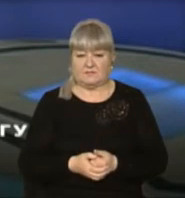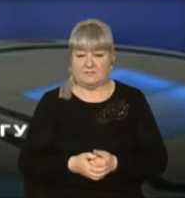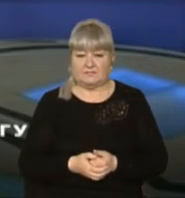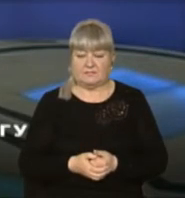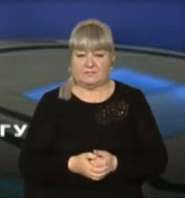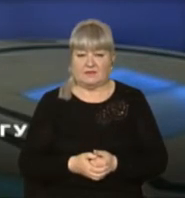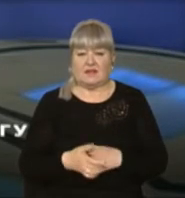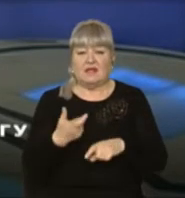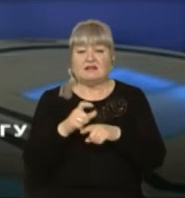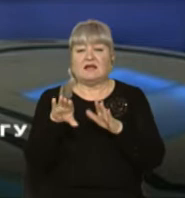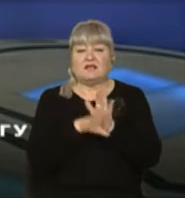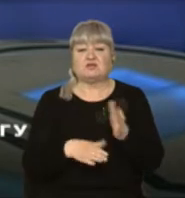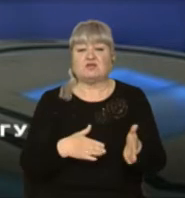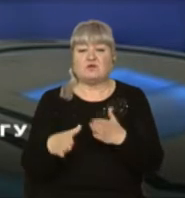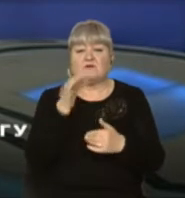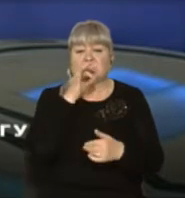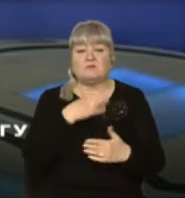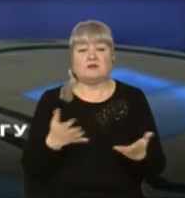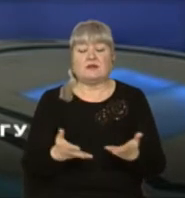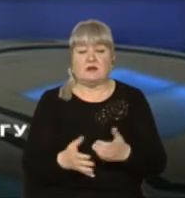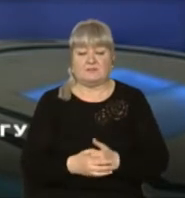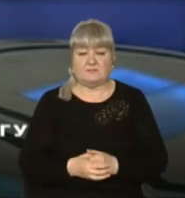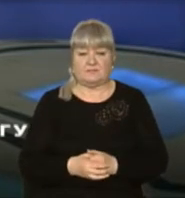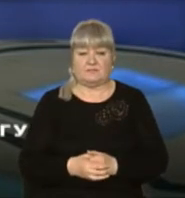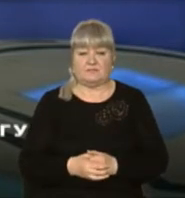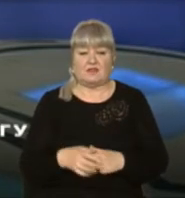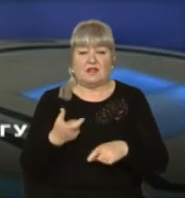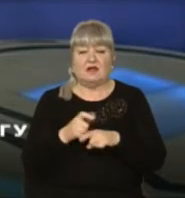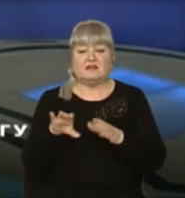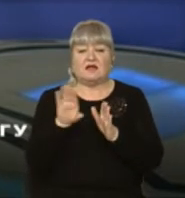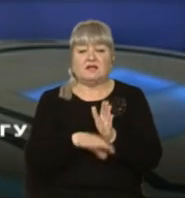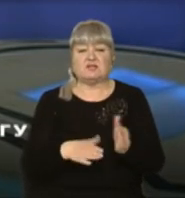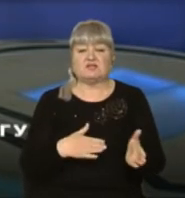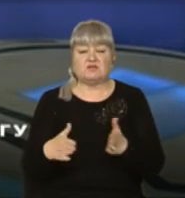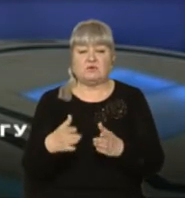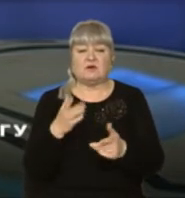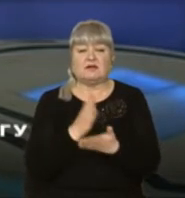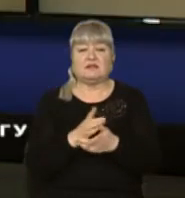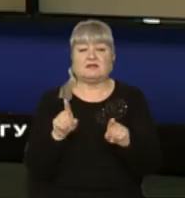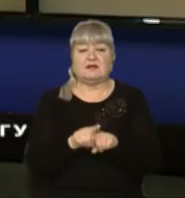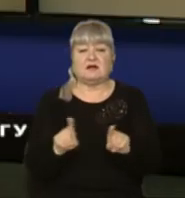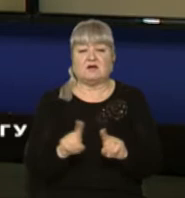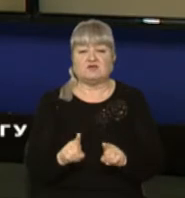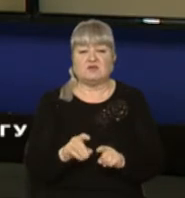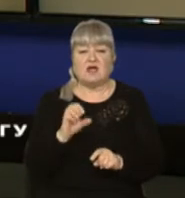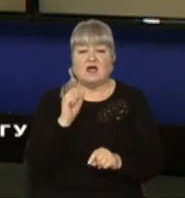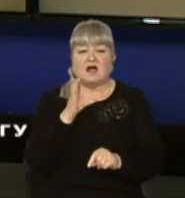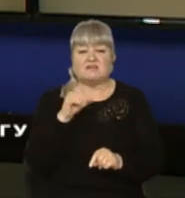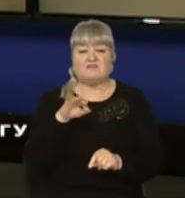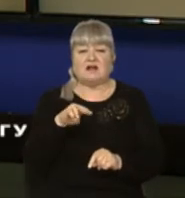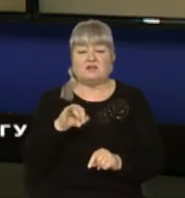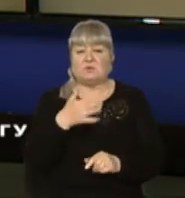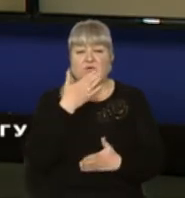Найгіршою дорога в Самборі є яка? Ну, найгіршою дорога в Самборі є така, що вже навіть асфальту немає. Це є